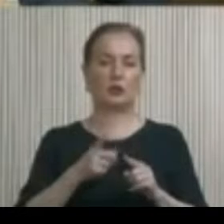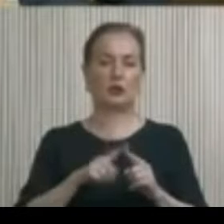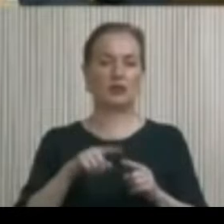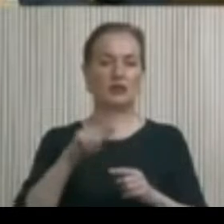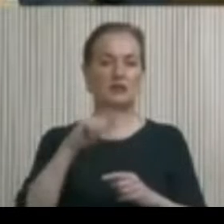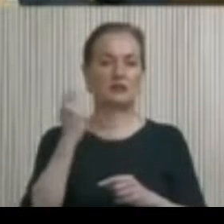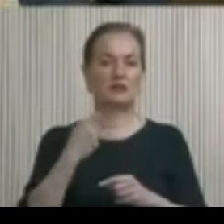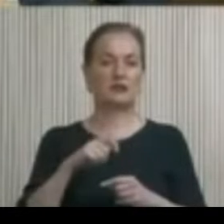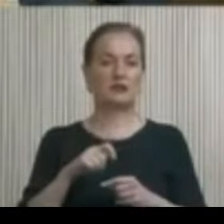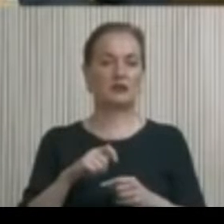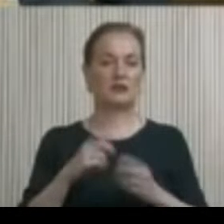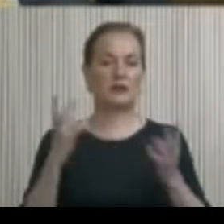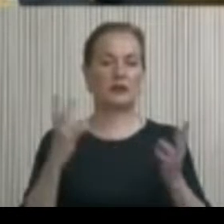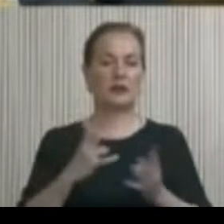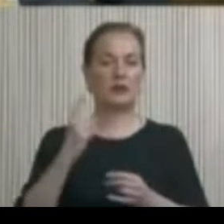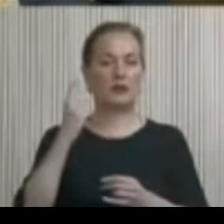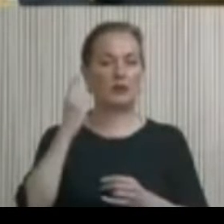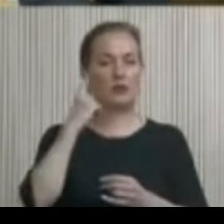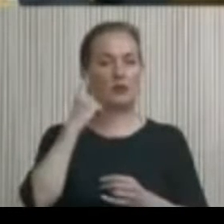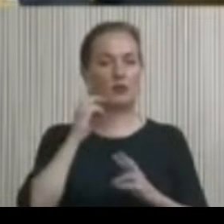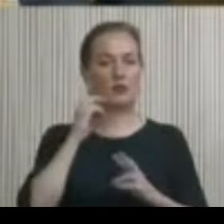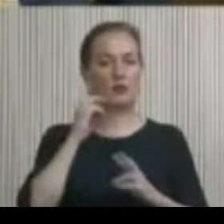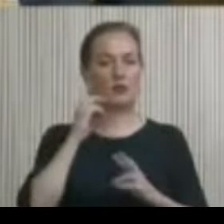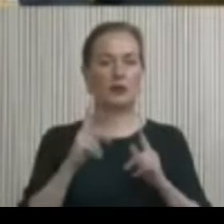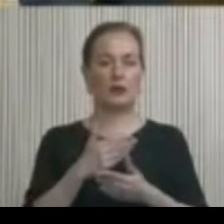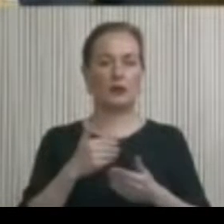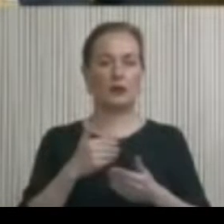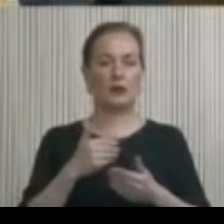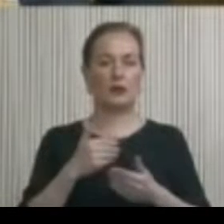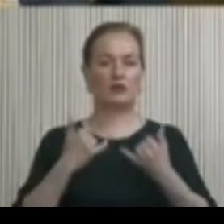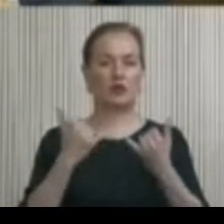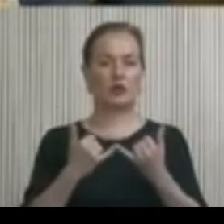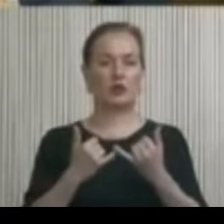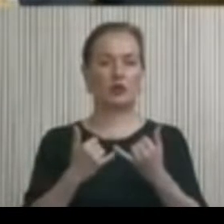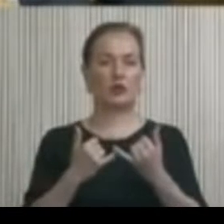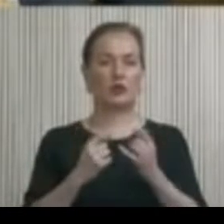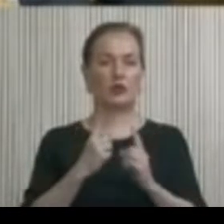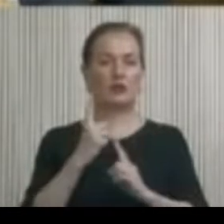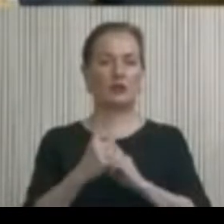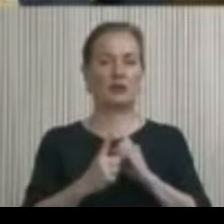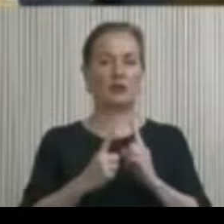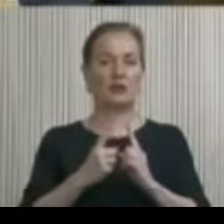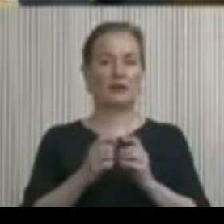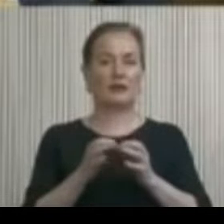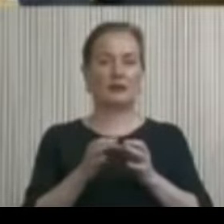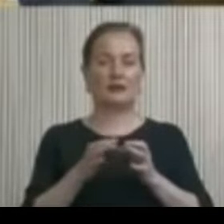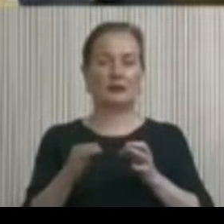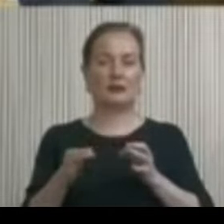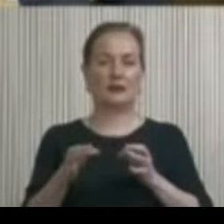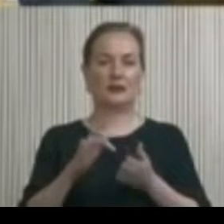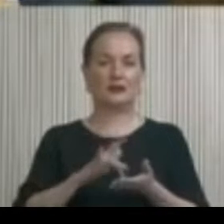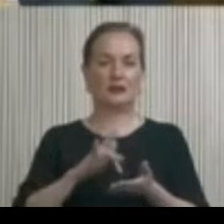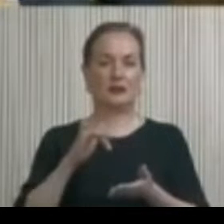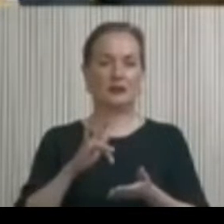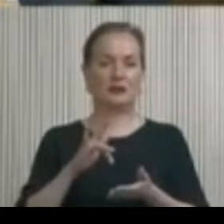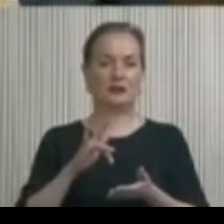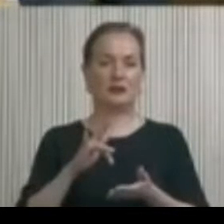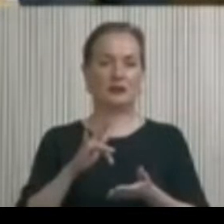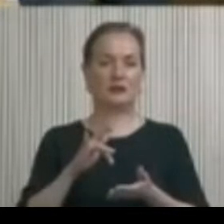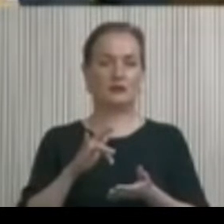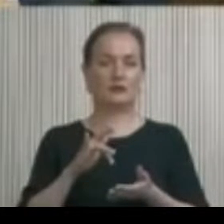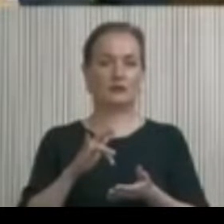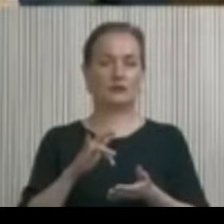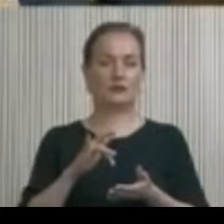цій війні. Але треба подумати, як ми вшануємо децентралізацію, яку обласна адміністрація в цьому році